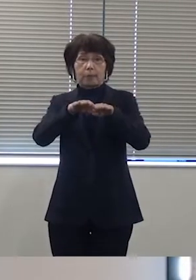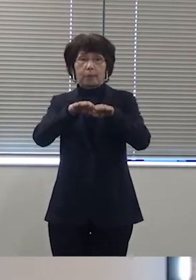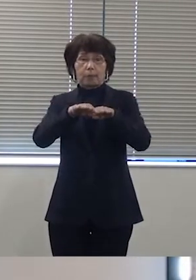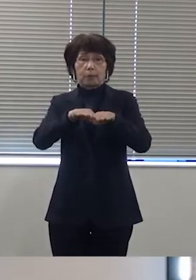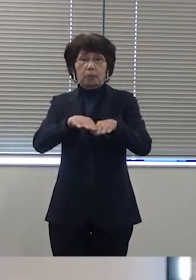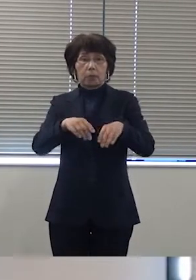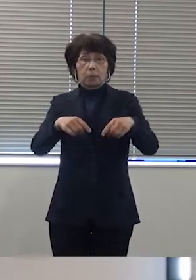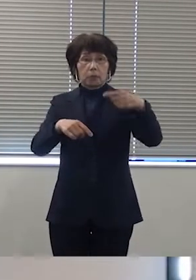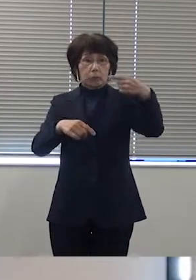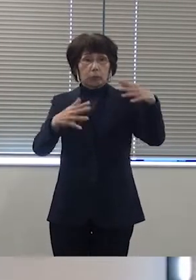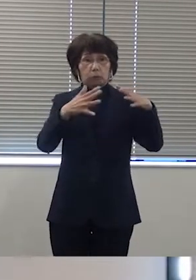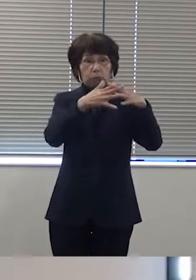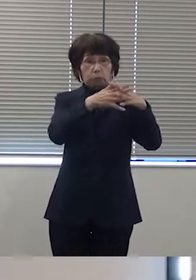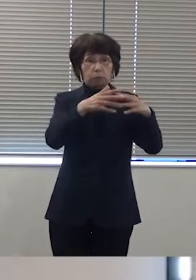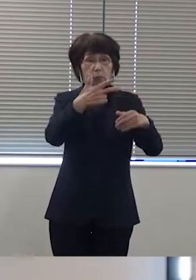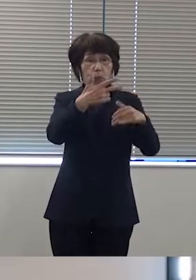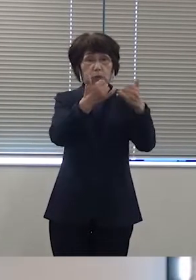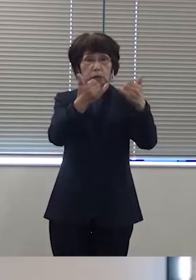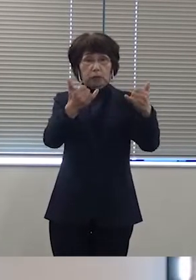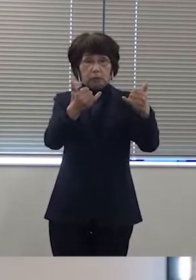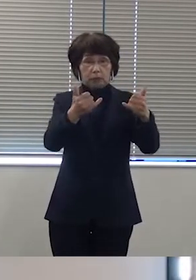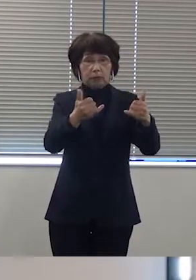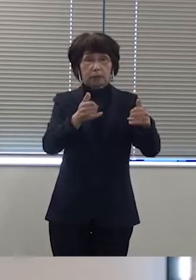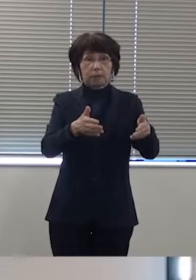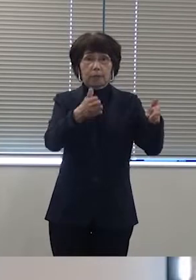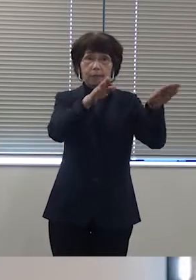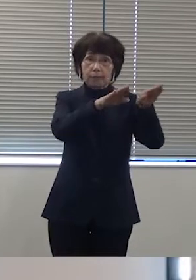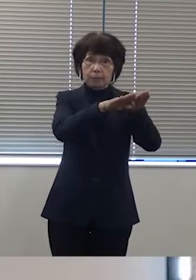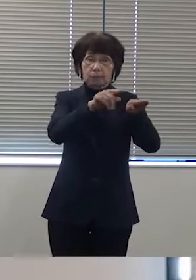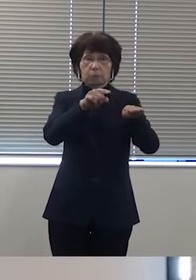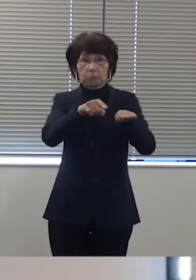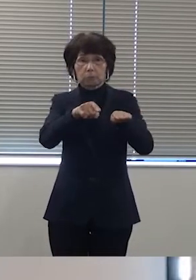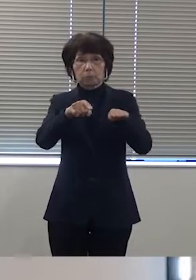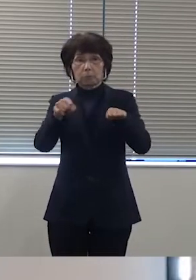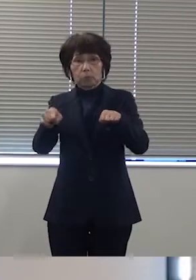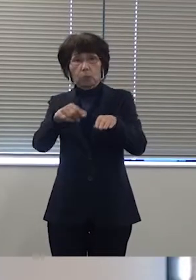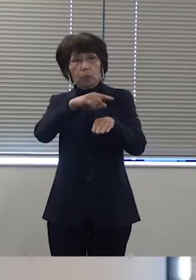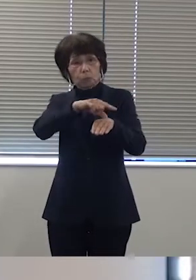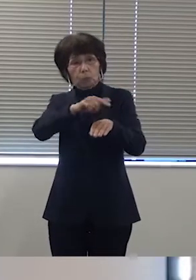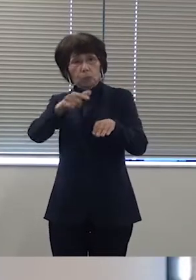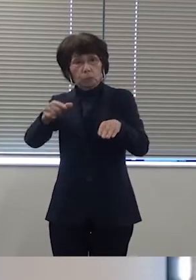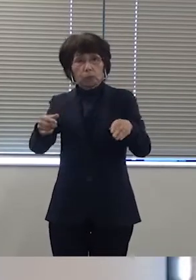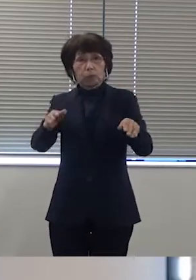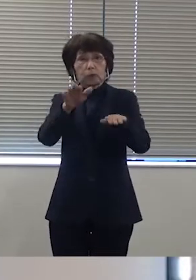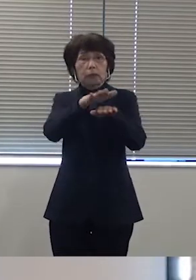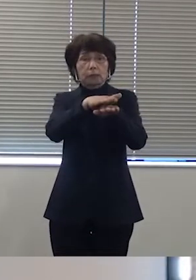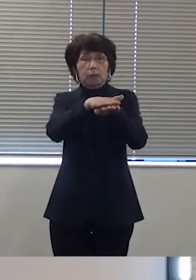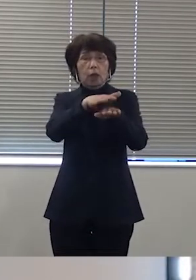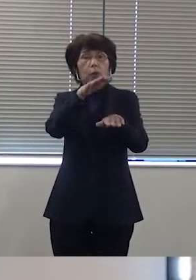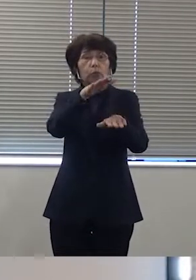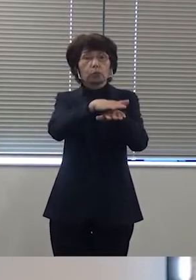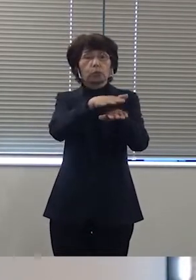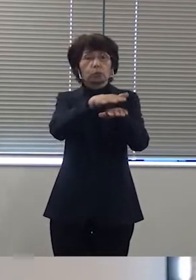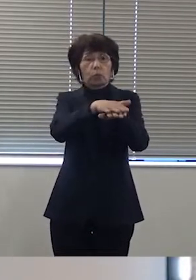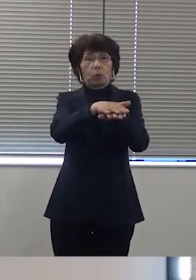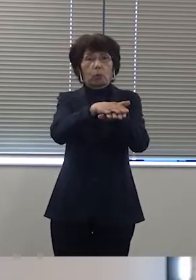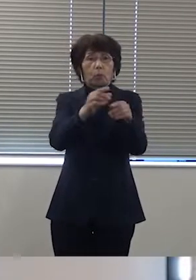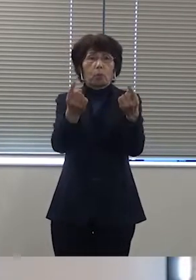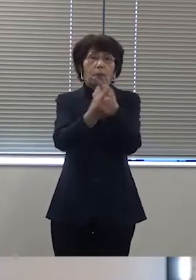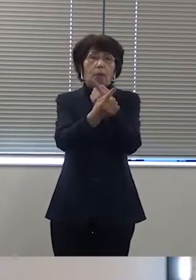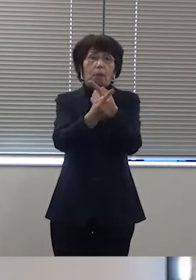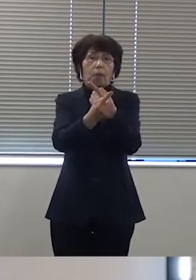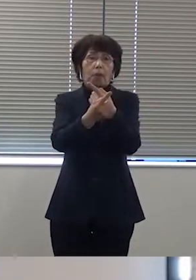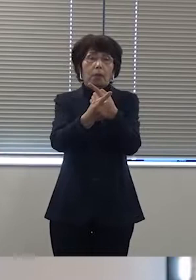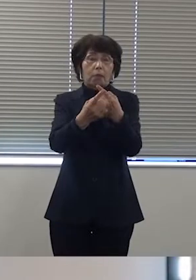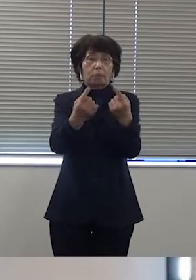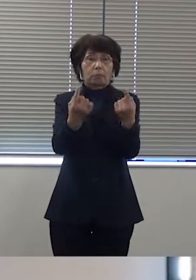会館と児童館と導入センターがあって、複合化で今建て替えをしております。それと集